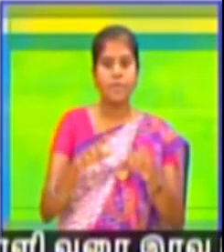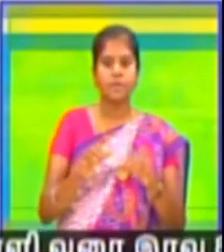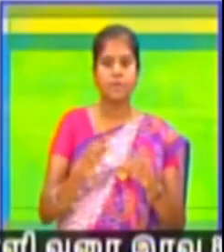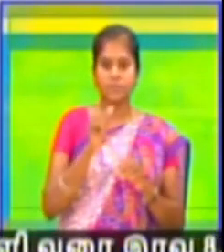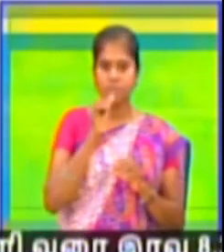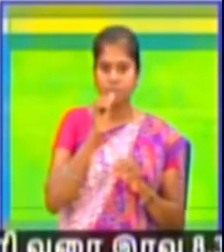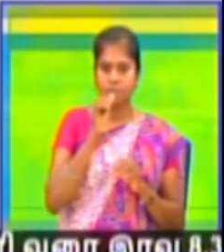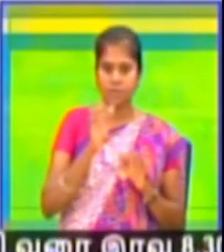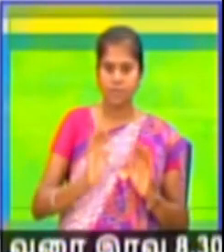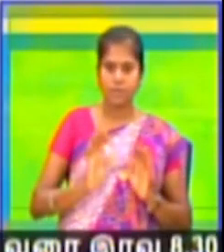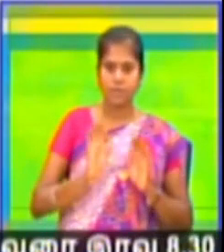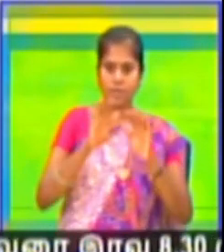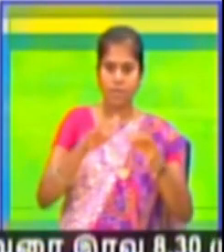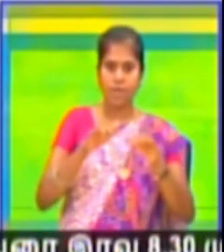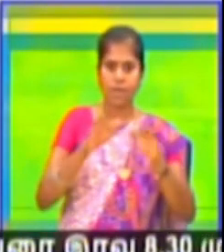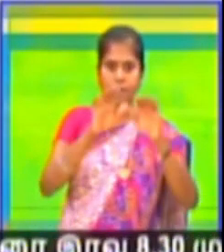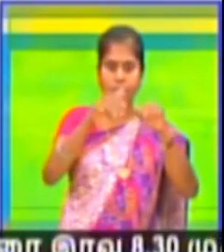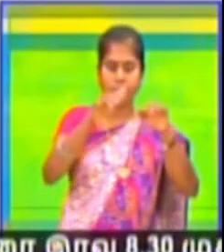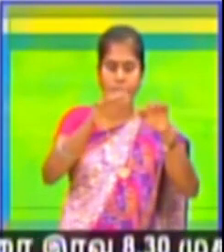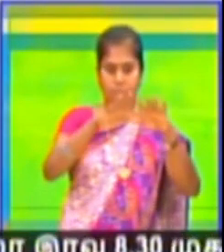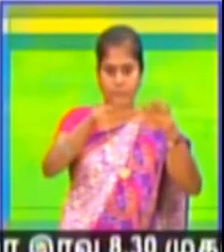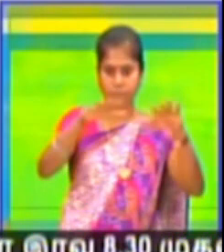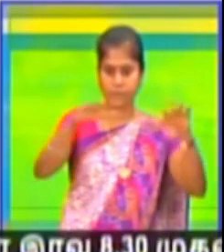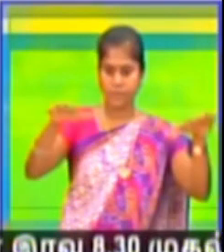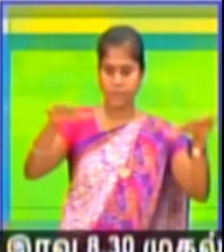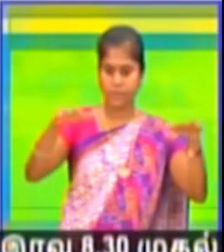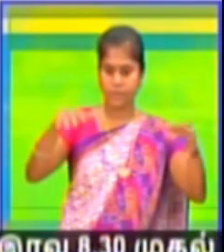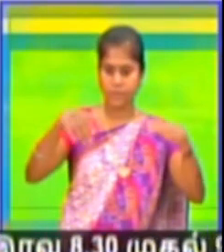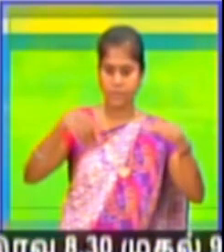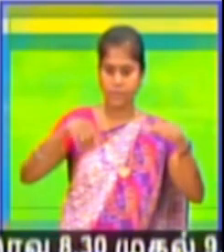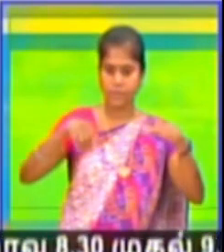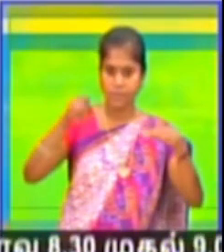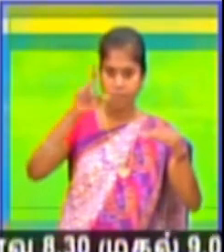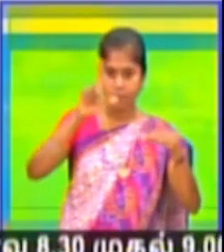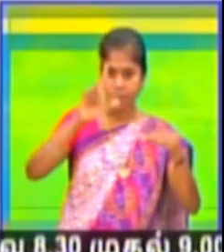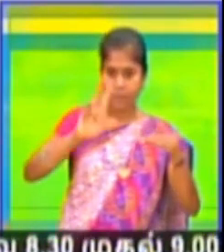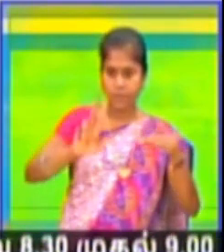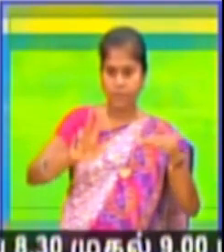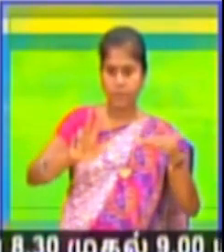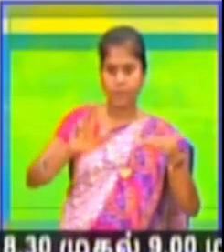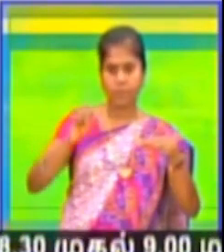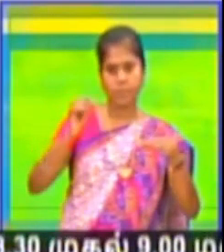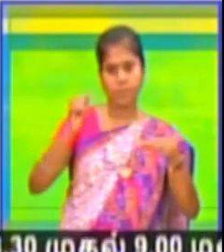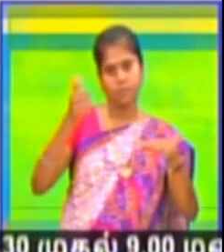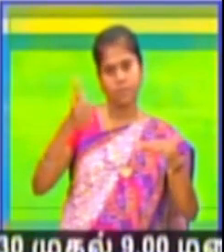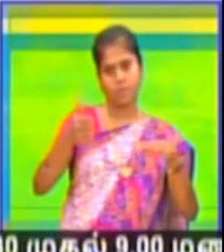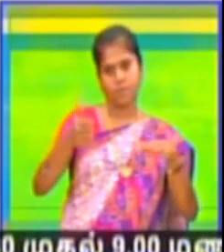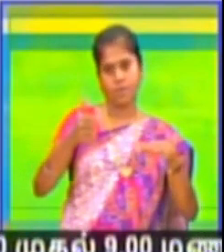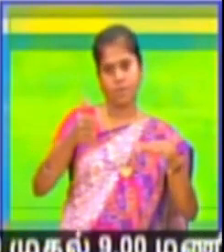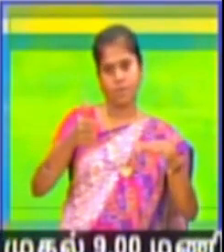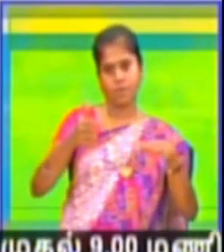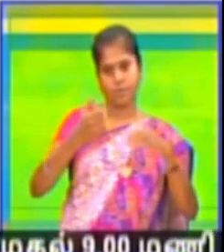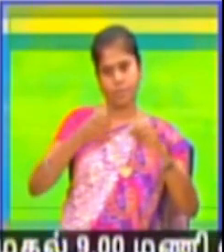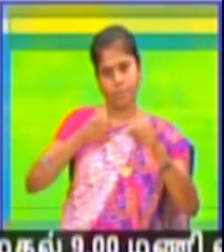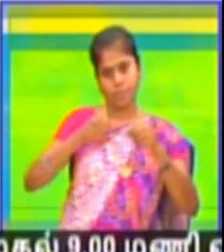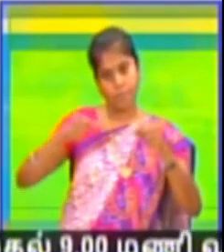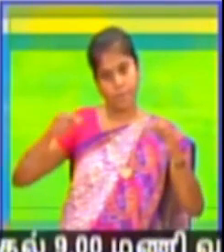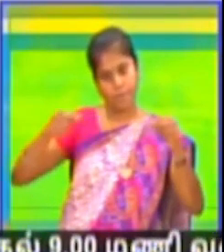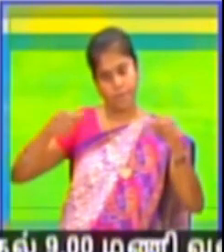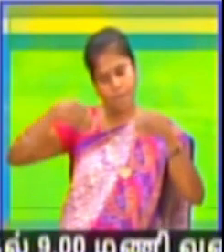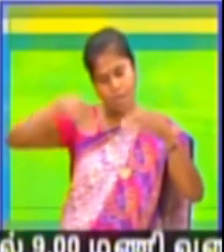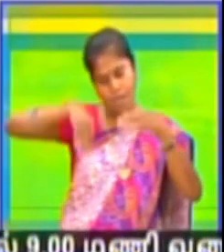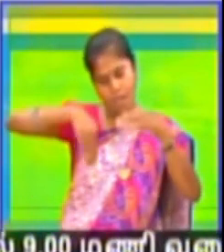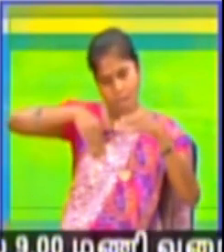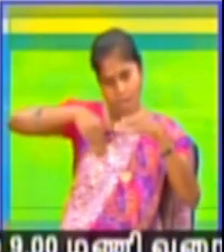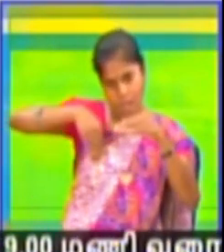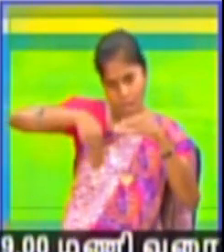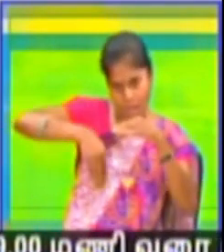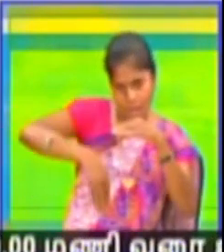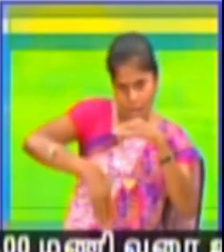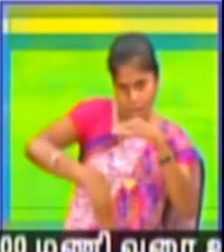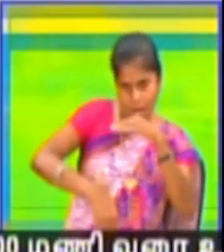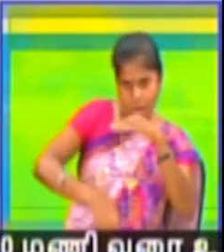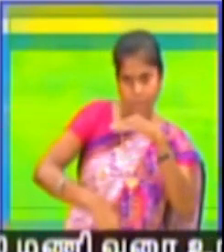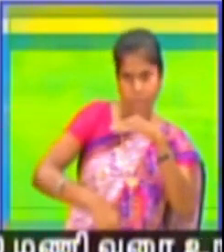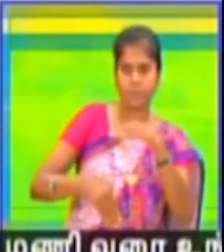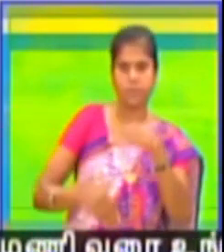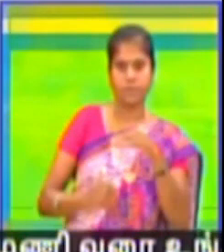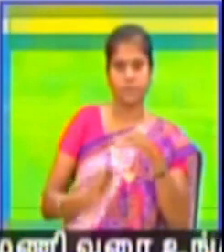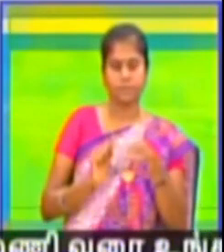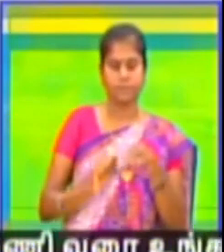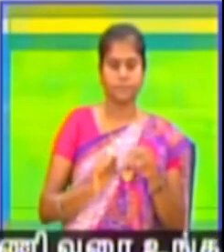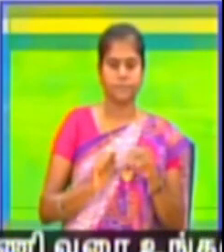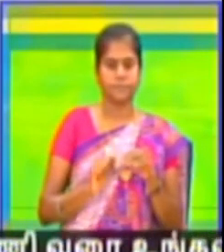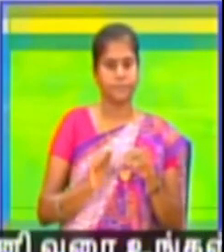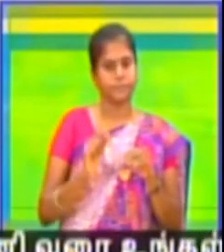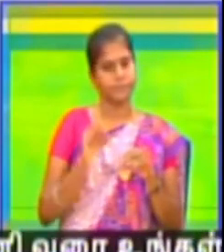மட்டத்திலிருந்து 86 மீட்டர் ஆழத்தில் இருக்குது. இது வட அமெரிக்கா கண்டத்தினுடைய